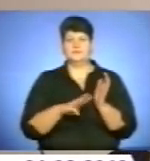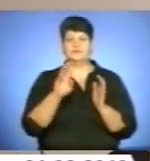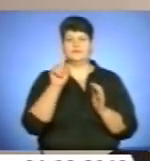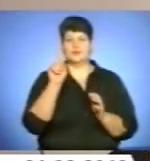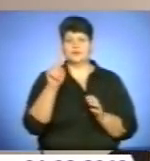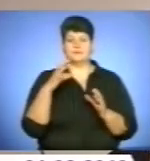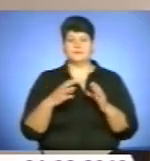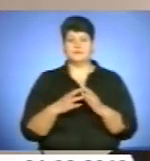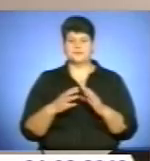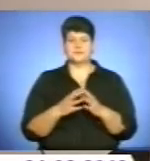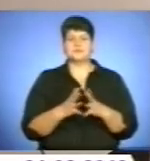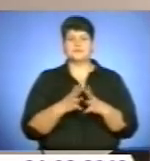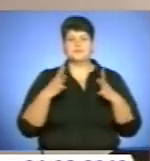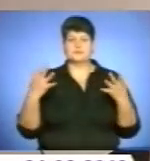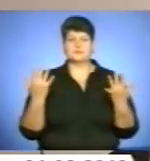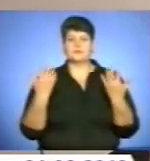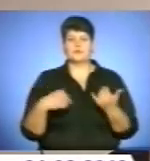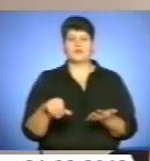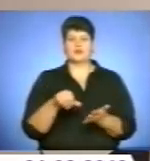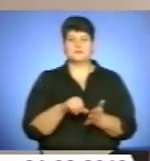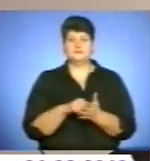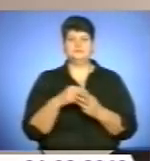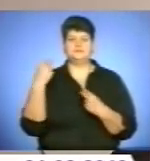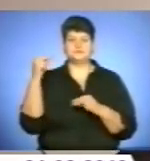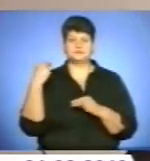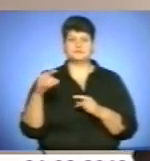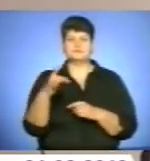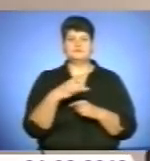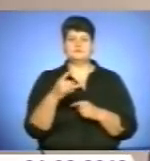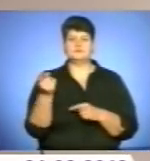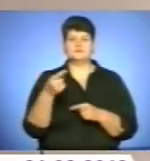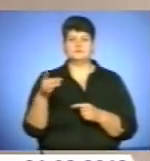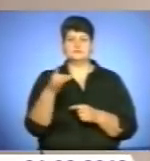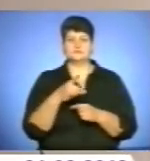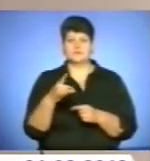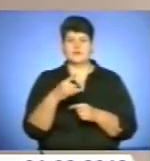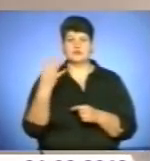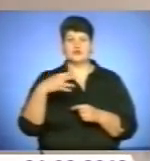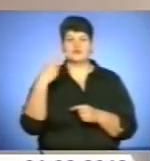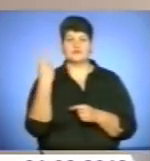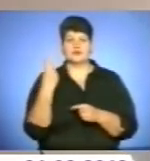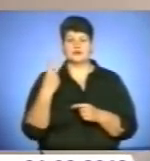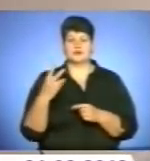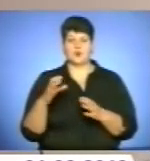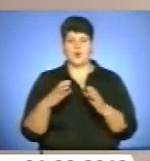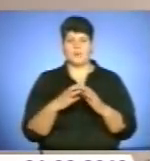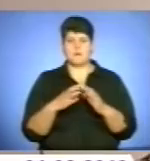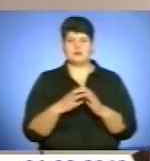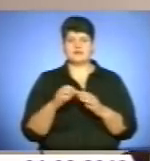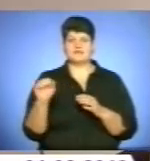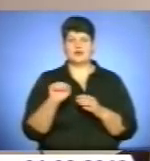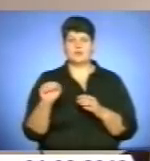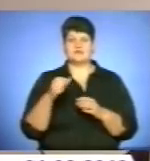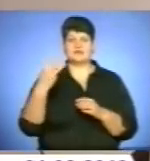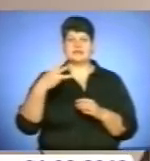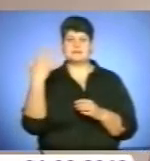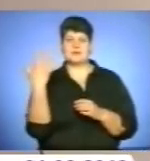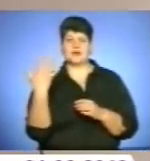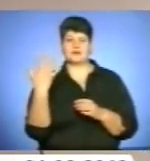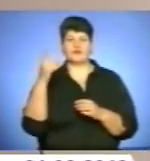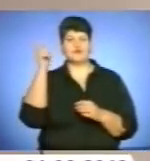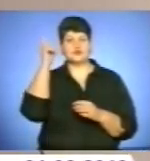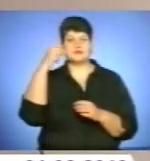кількість учасників чемпіонатів районів в Тернопільському районі – 42 команди, в Теребовлянському районі – 35, в Чортківському